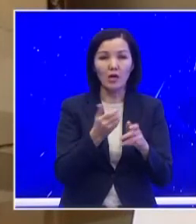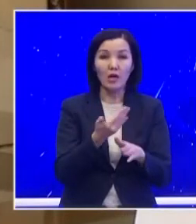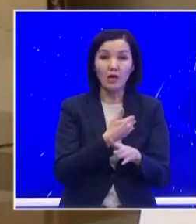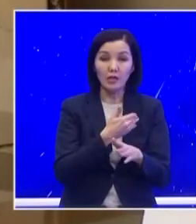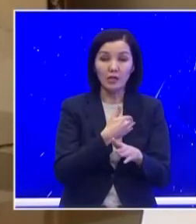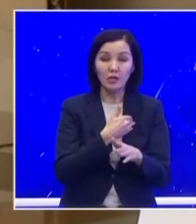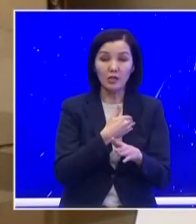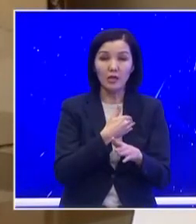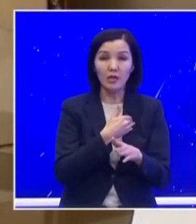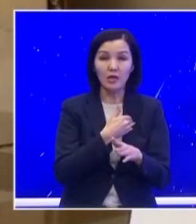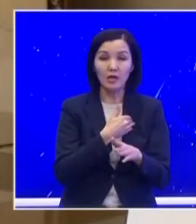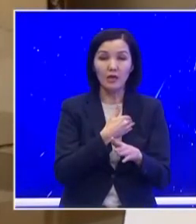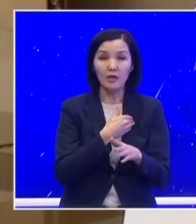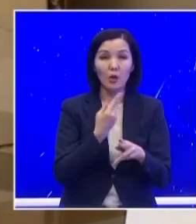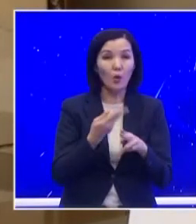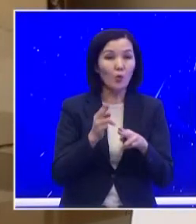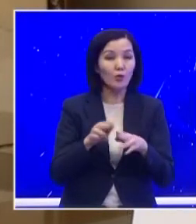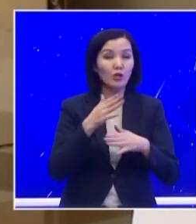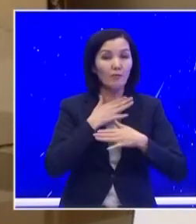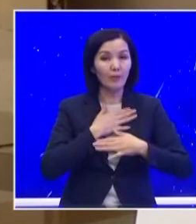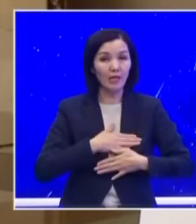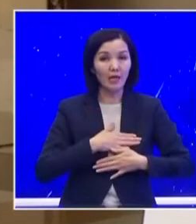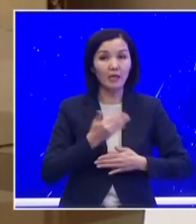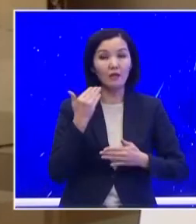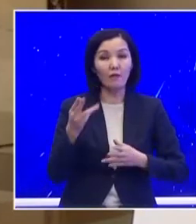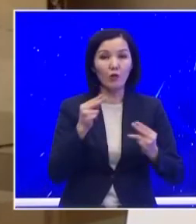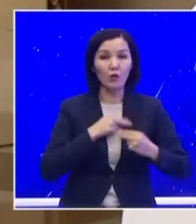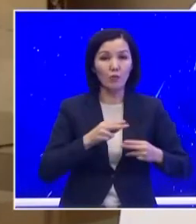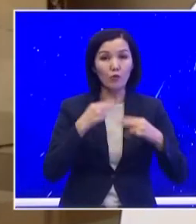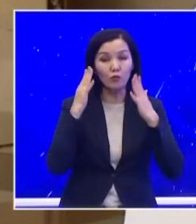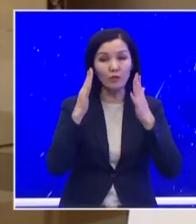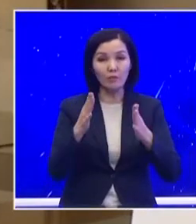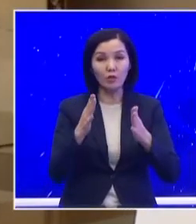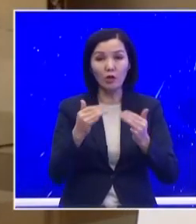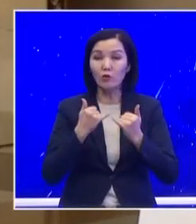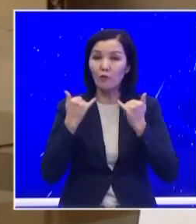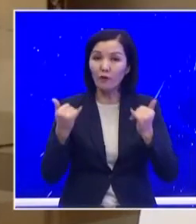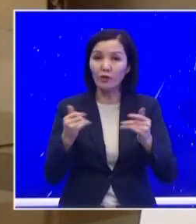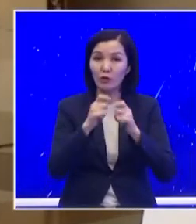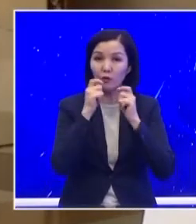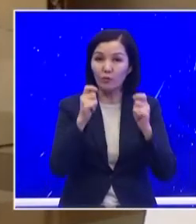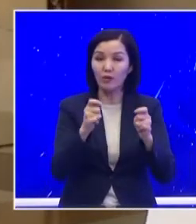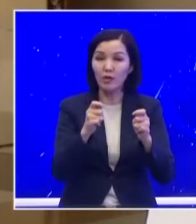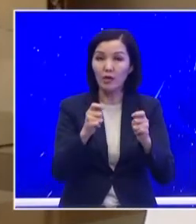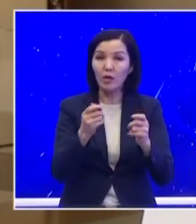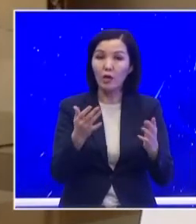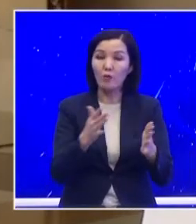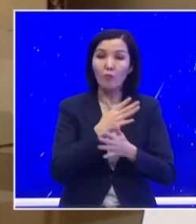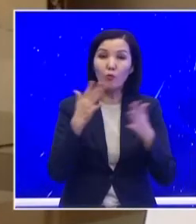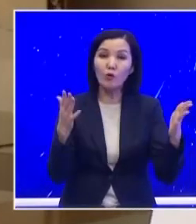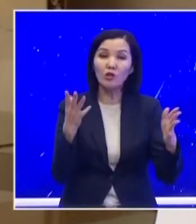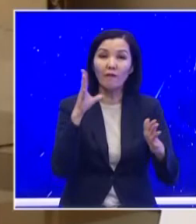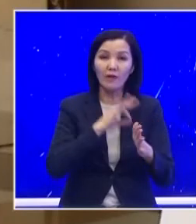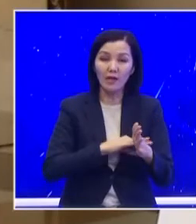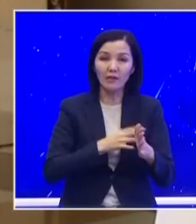хвалить себя, но очень приятно, когда твою работу замечают и поощряют, и хочется еще больше